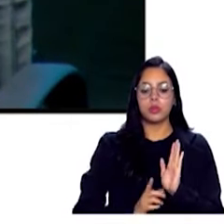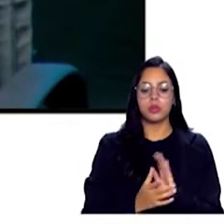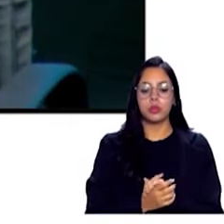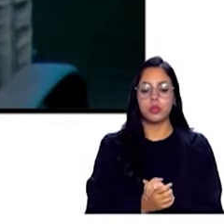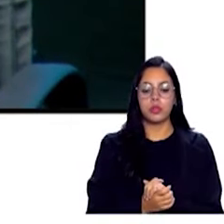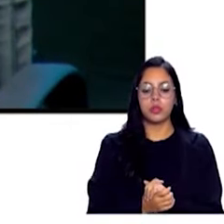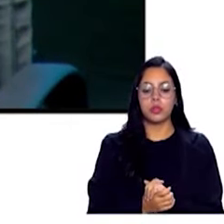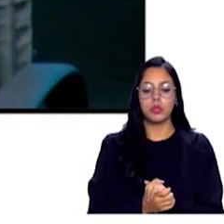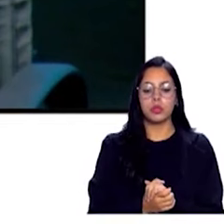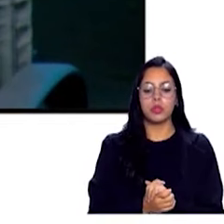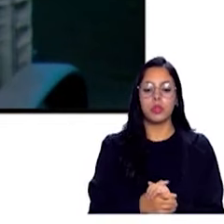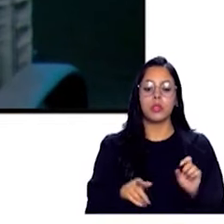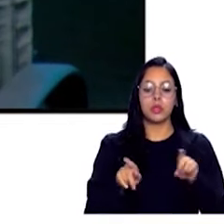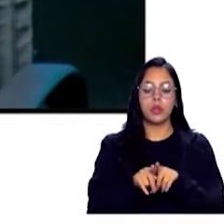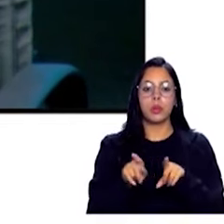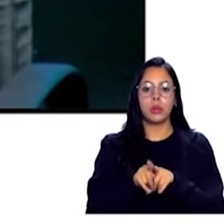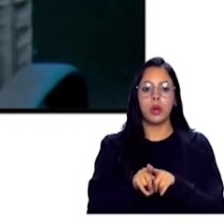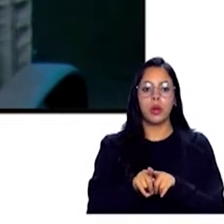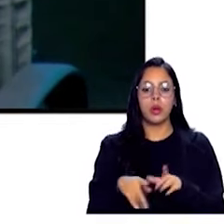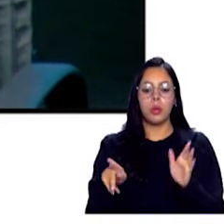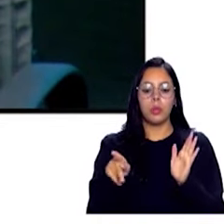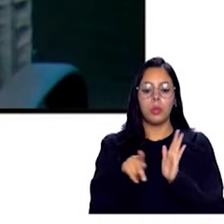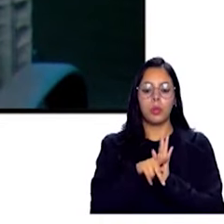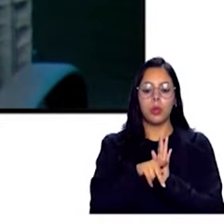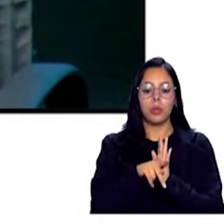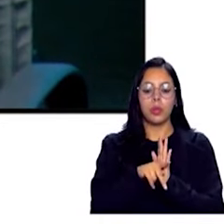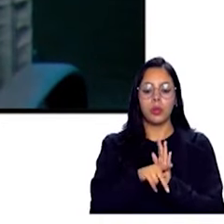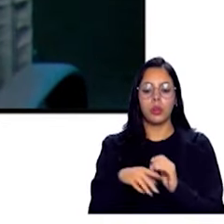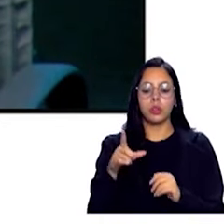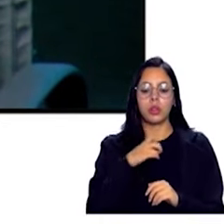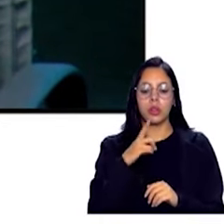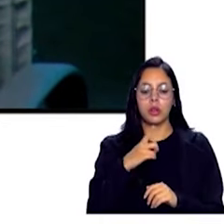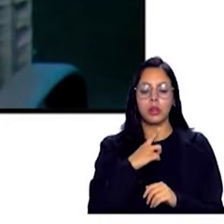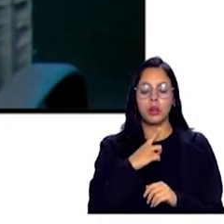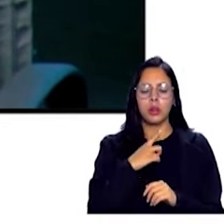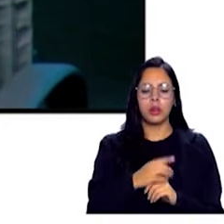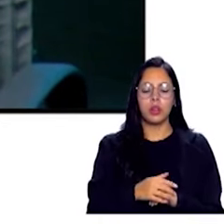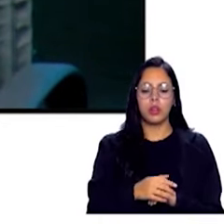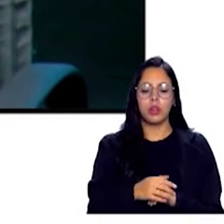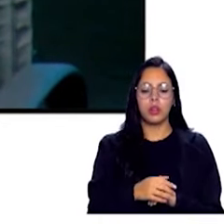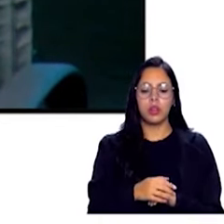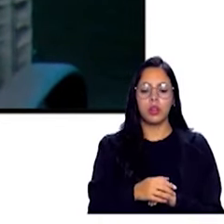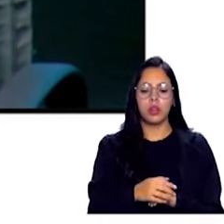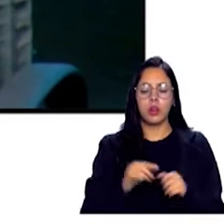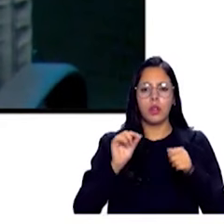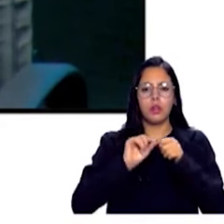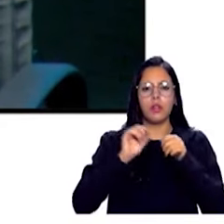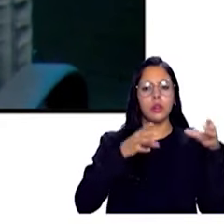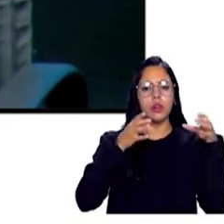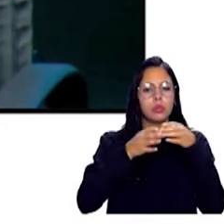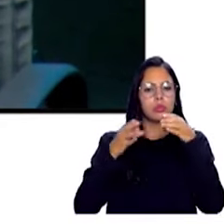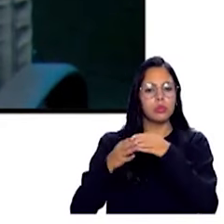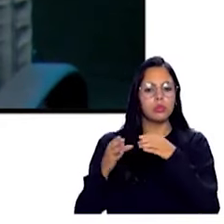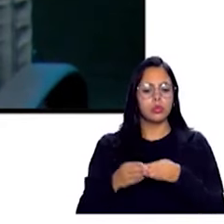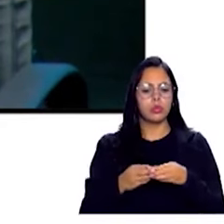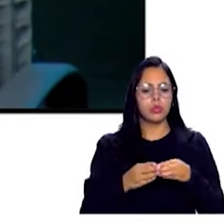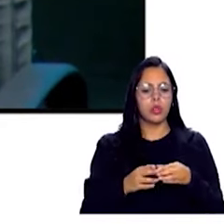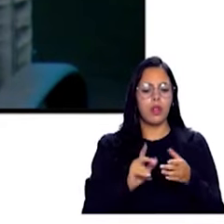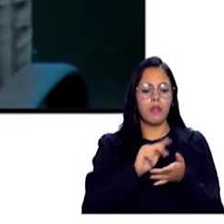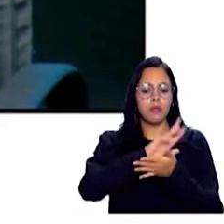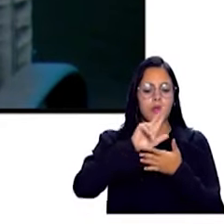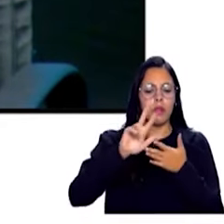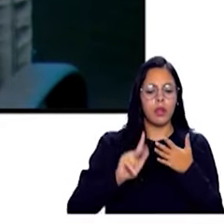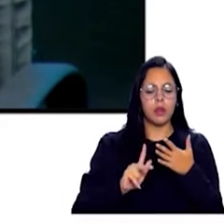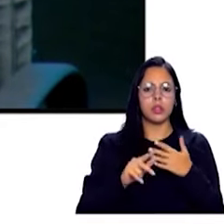que le droit incorpore des principes sont les Principes issus